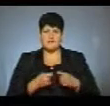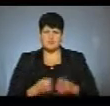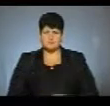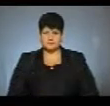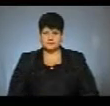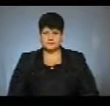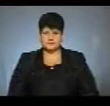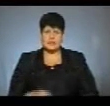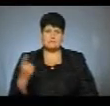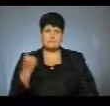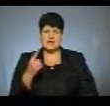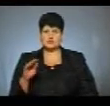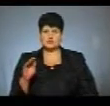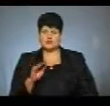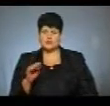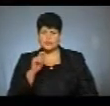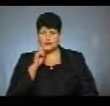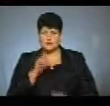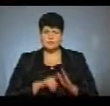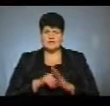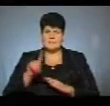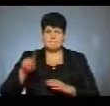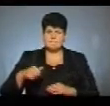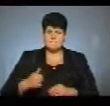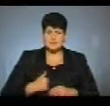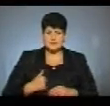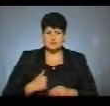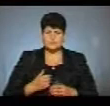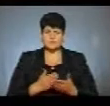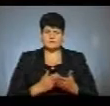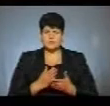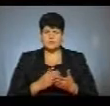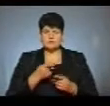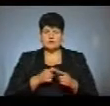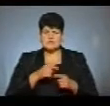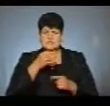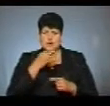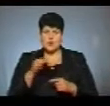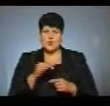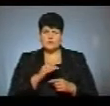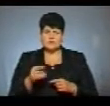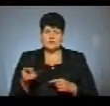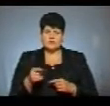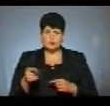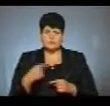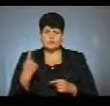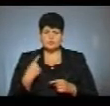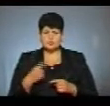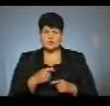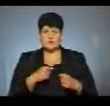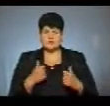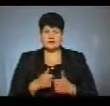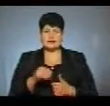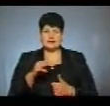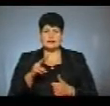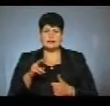З 1 жовтня в Україні розпочинається призов на строкову військову службу. Про це повідомила офіцерка Тернопільського обласного військового комісаріату Тетяна